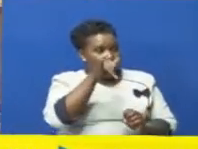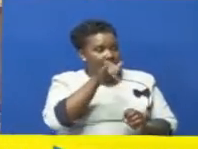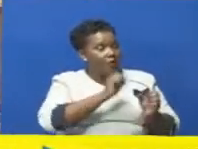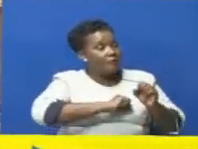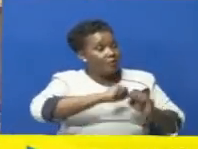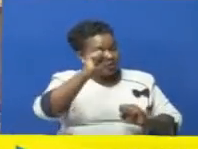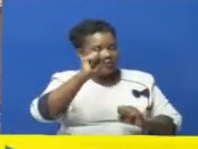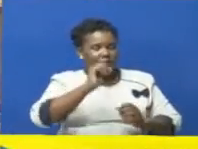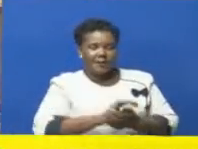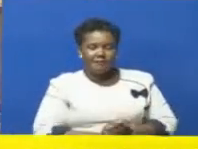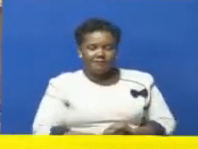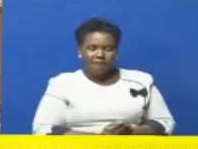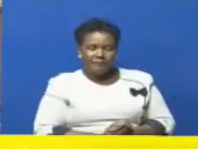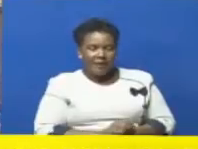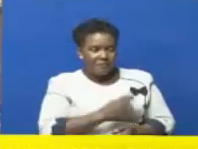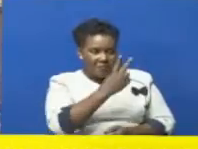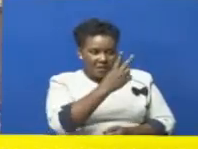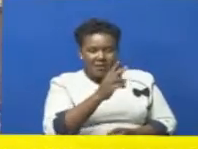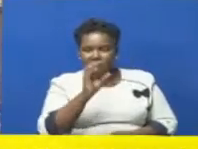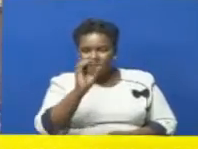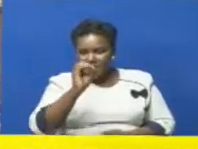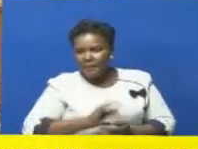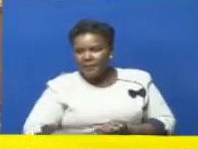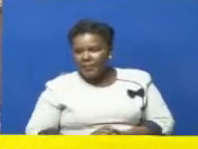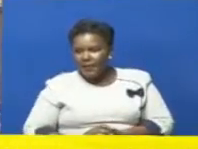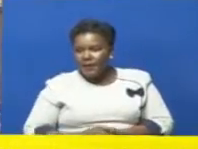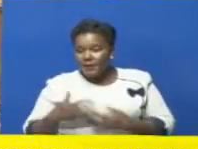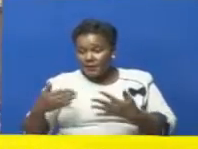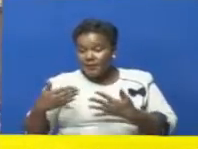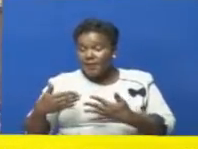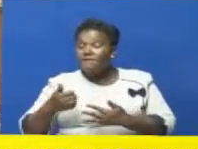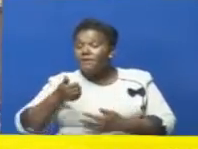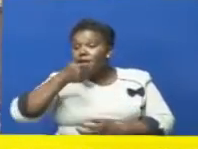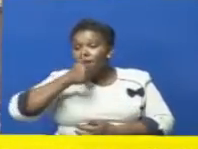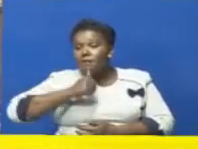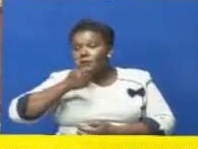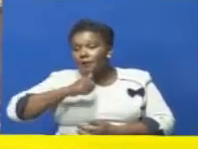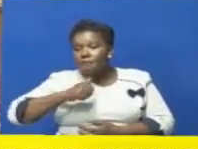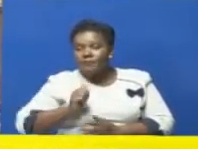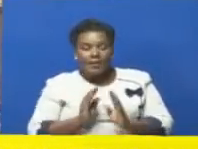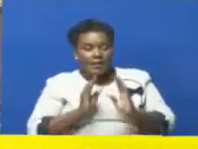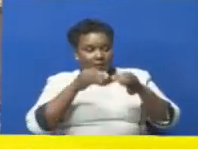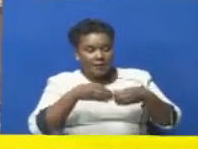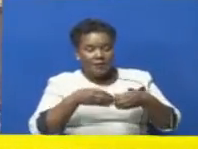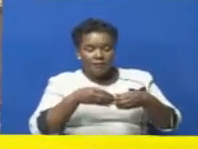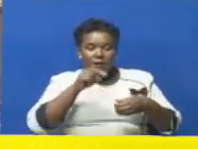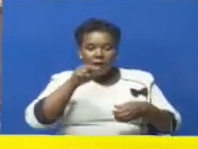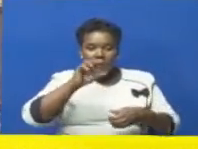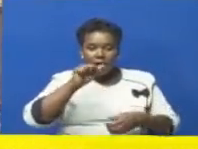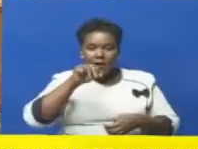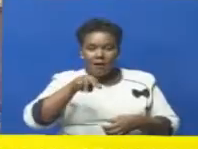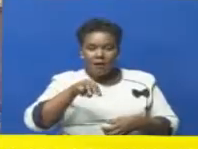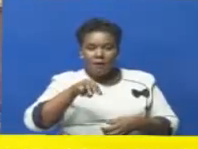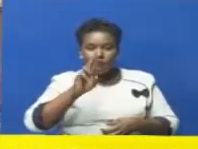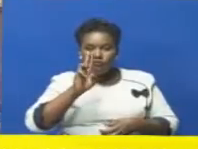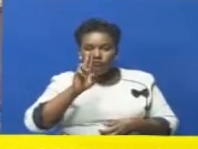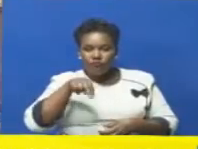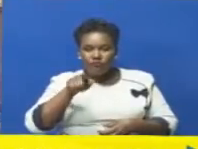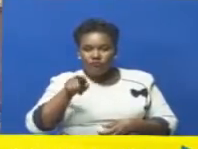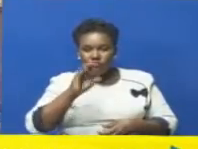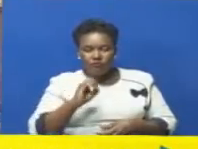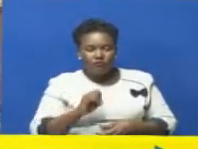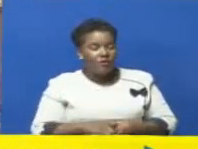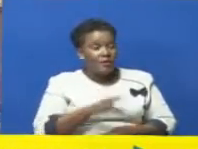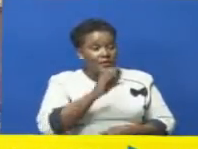hapa sasa Dar es Salaam ni mechi kati ya Azam na Namungo mpaka sasa ni bila na bila shaka iko mubashara kupitia